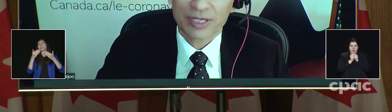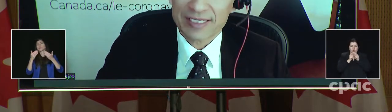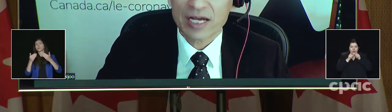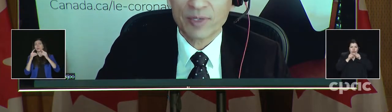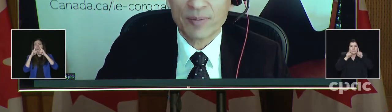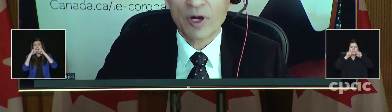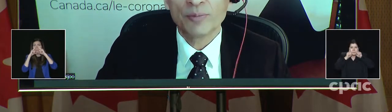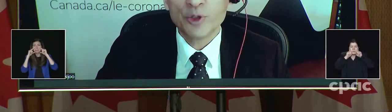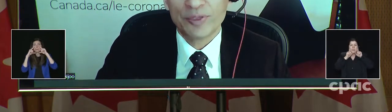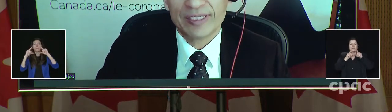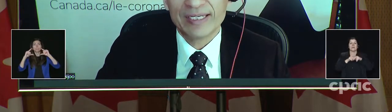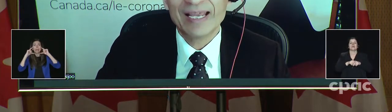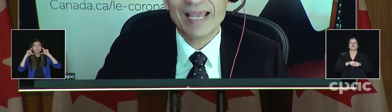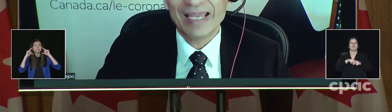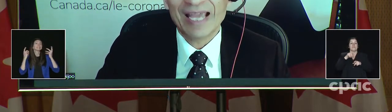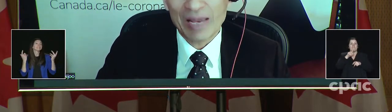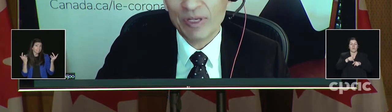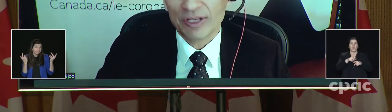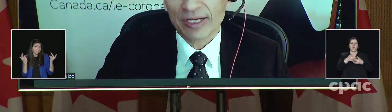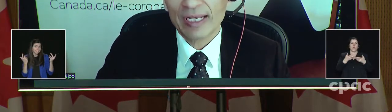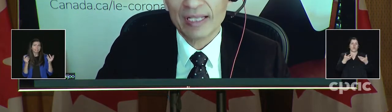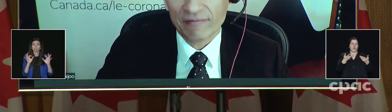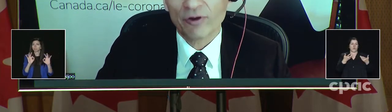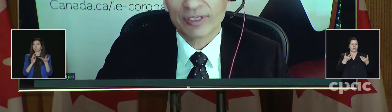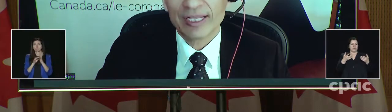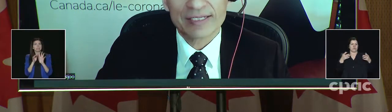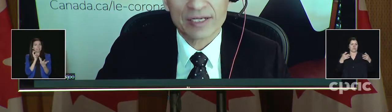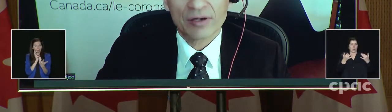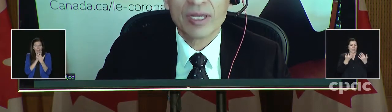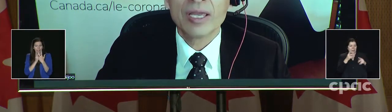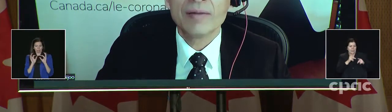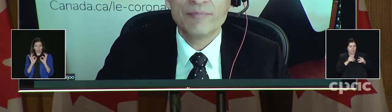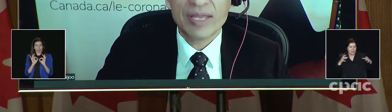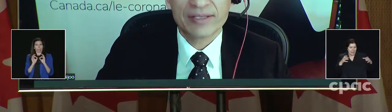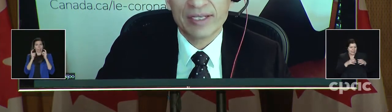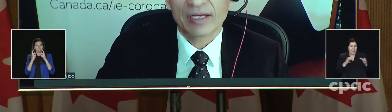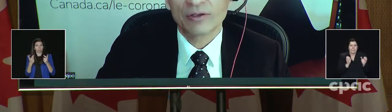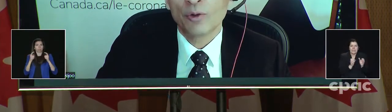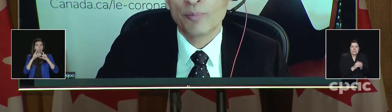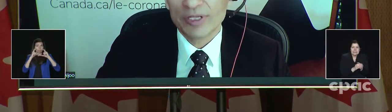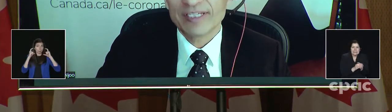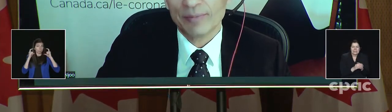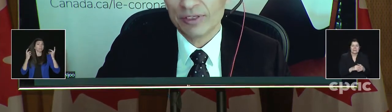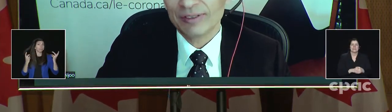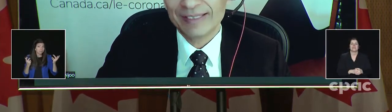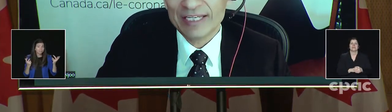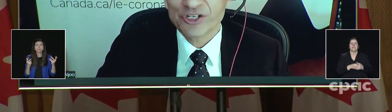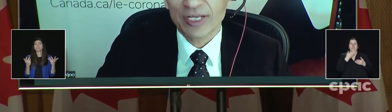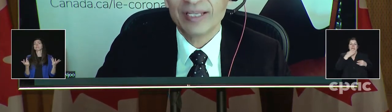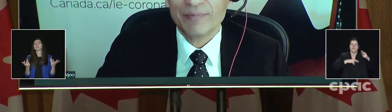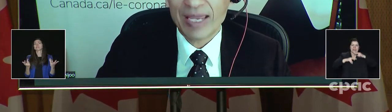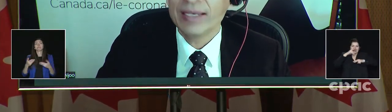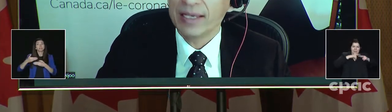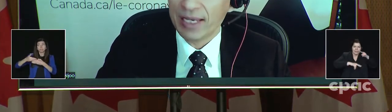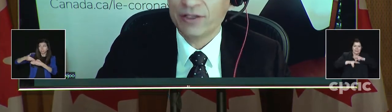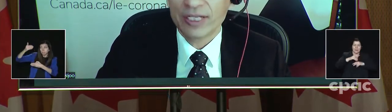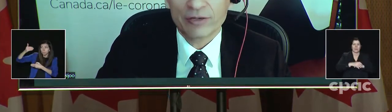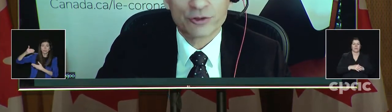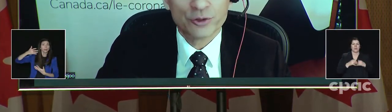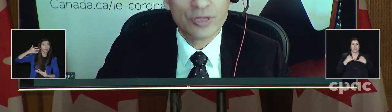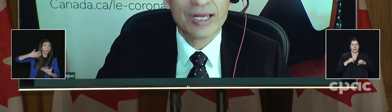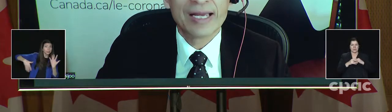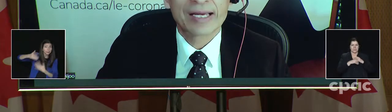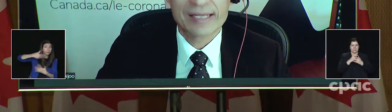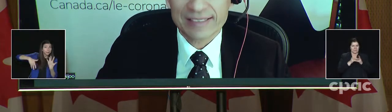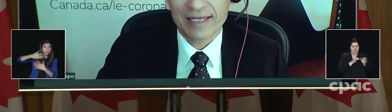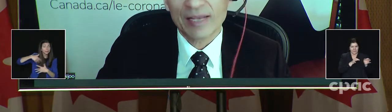nos rassemblements plus petits et améliorer la ventilation, maintenir nos bonnes habitudes d'hygiène des mains et de la